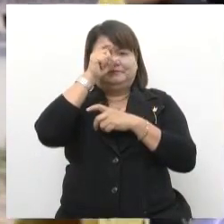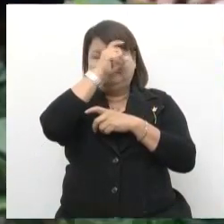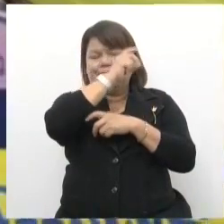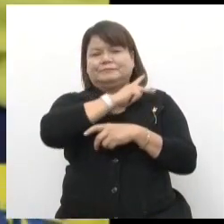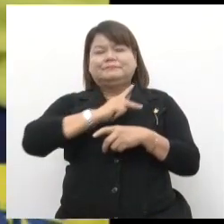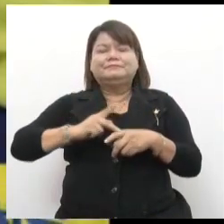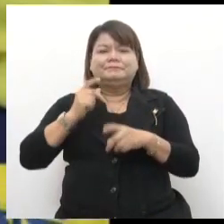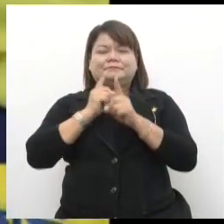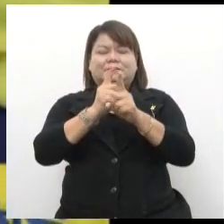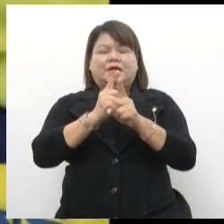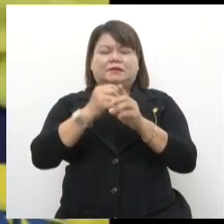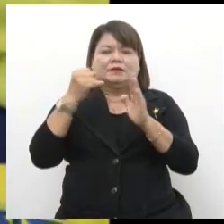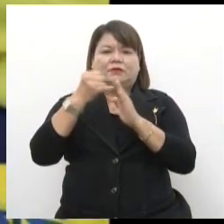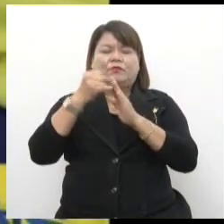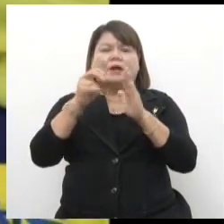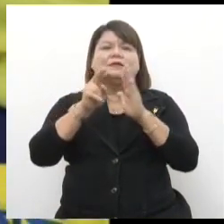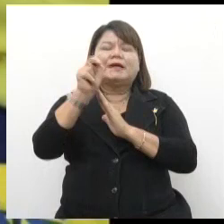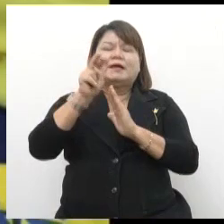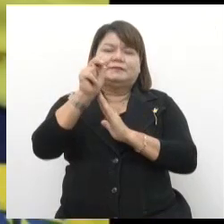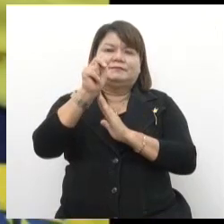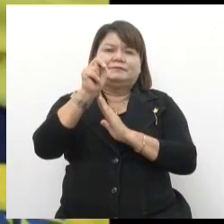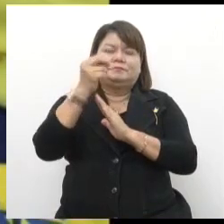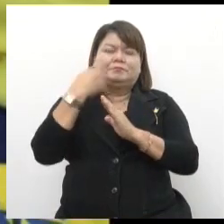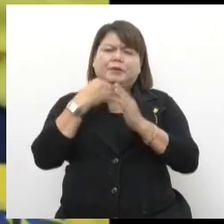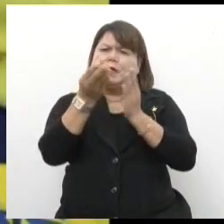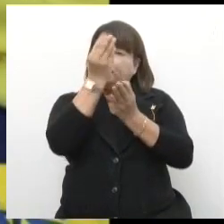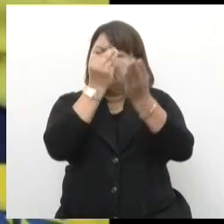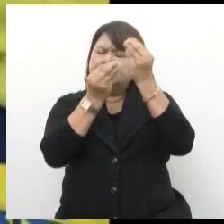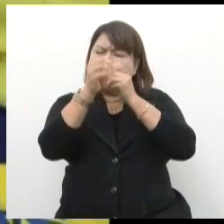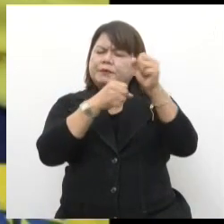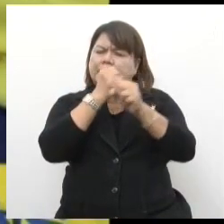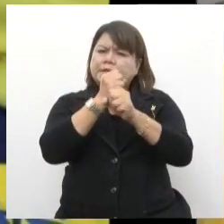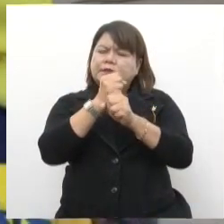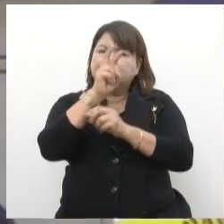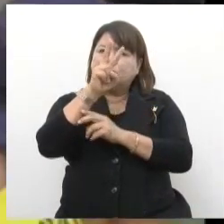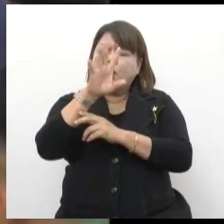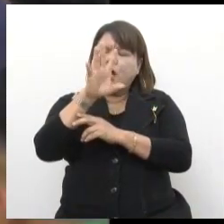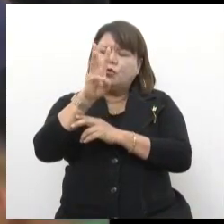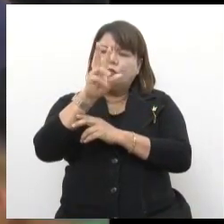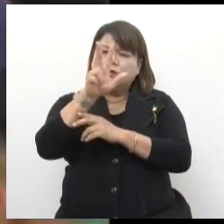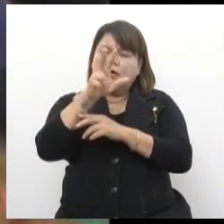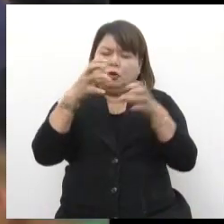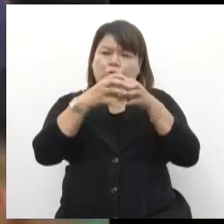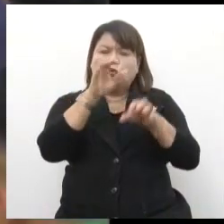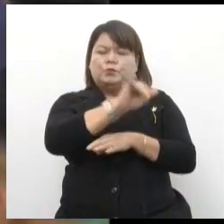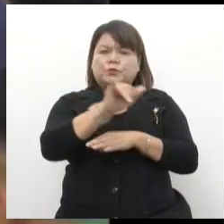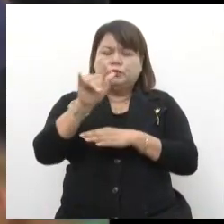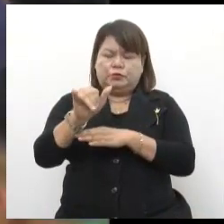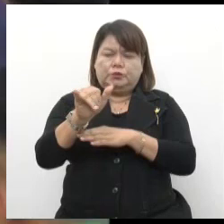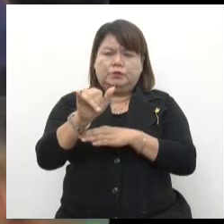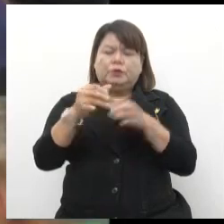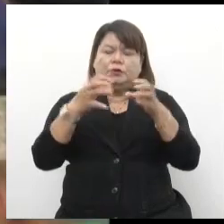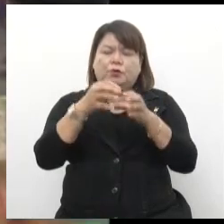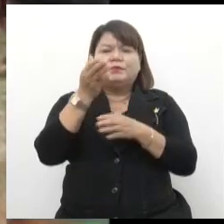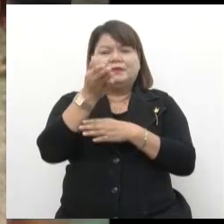วบอำเภอเวียงสาจังหวัดน่านปีการศึกษา2563กลุ่มเยาวชนฮีโร่ฟื้นป่าน่านสาธุ